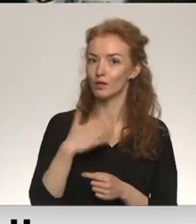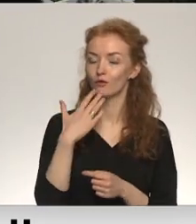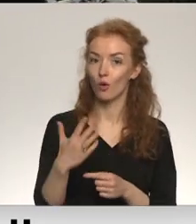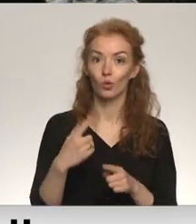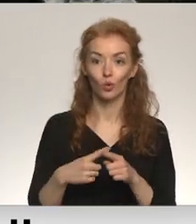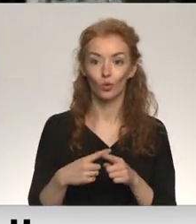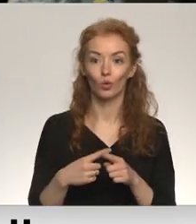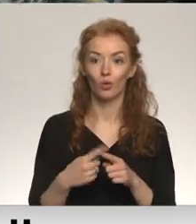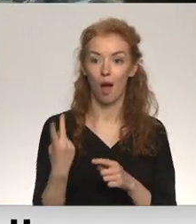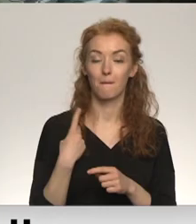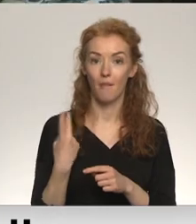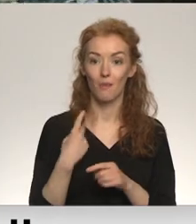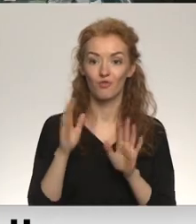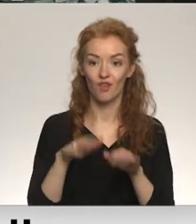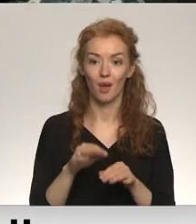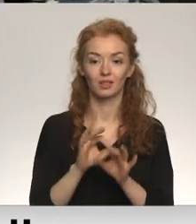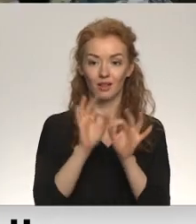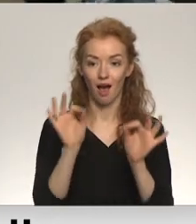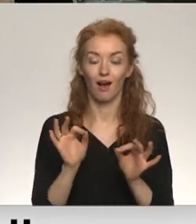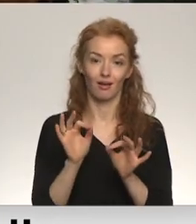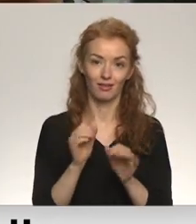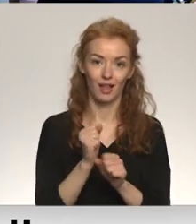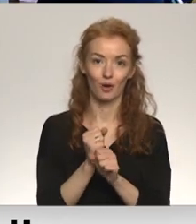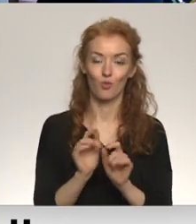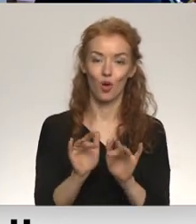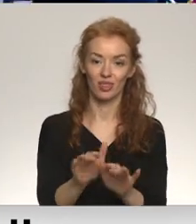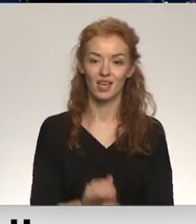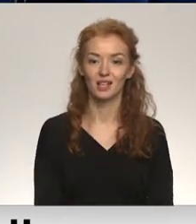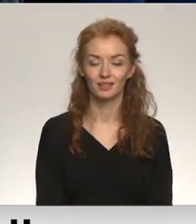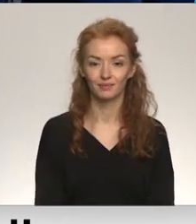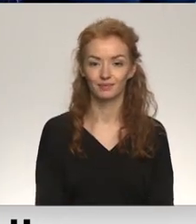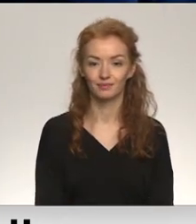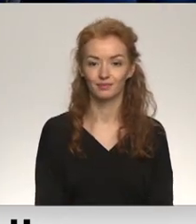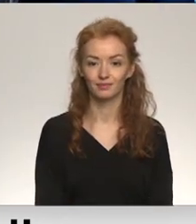mums abām mēs atkal varam darboties. Jā.